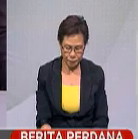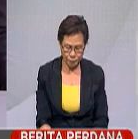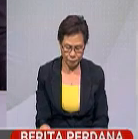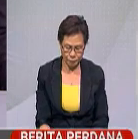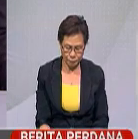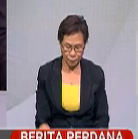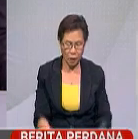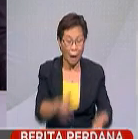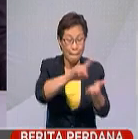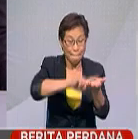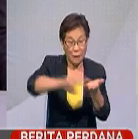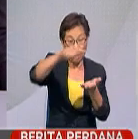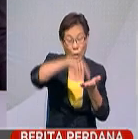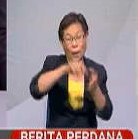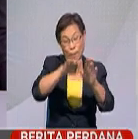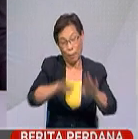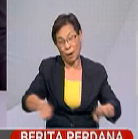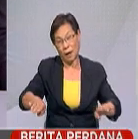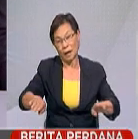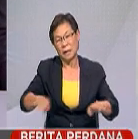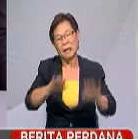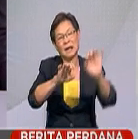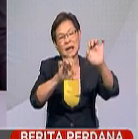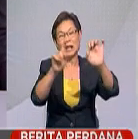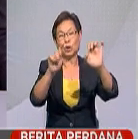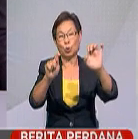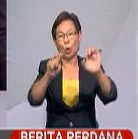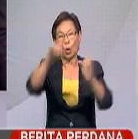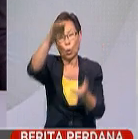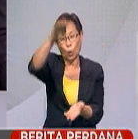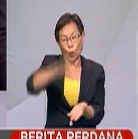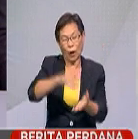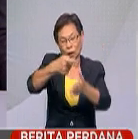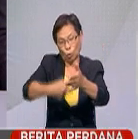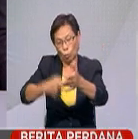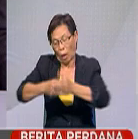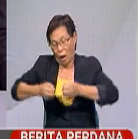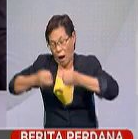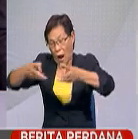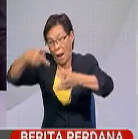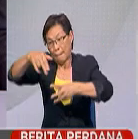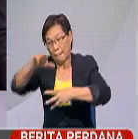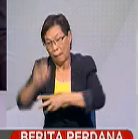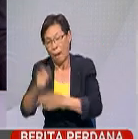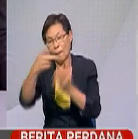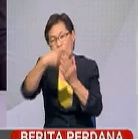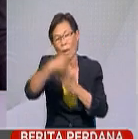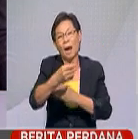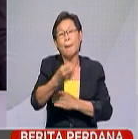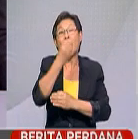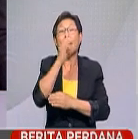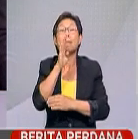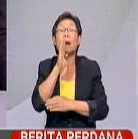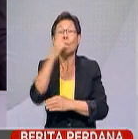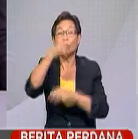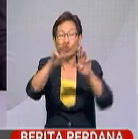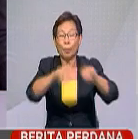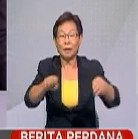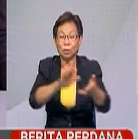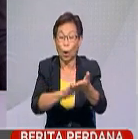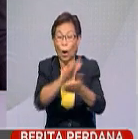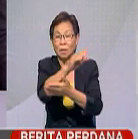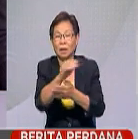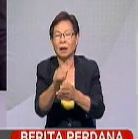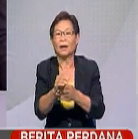Baik, sepanjang minggu ini berita mengenai e-tunai rakyat, pengurangan kadar tol di Lebuh Raya Plus, program sarapan pagi untuk pelajar sekolah